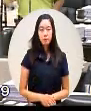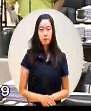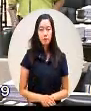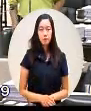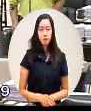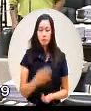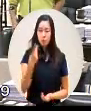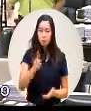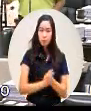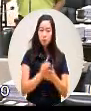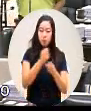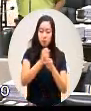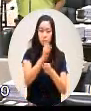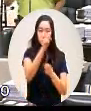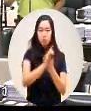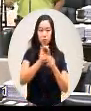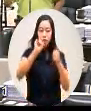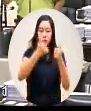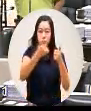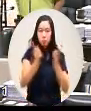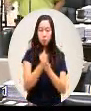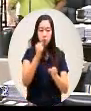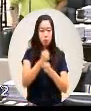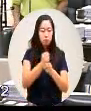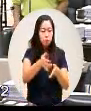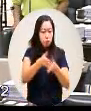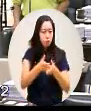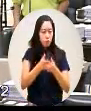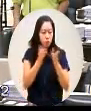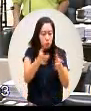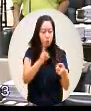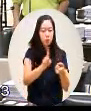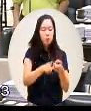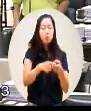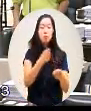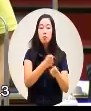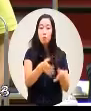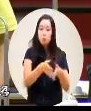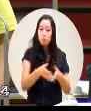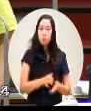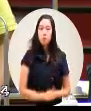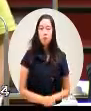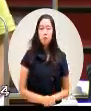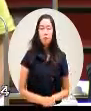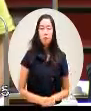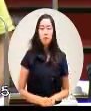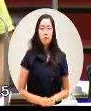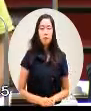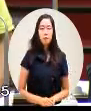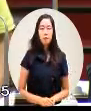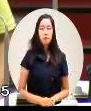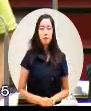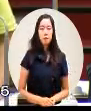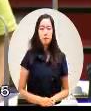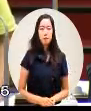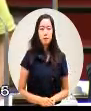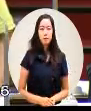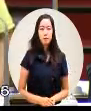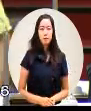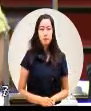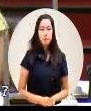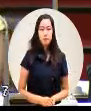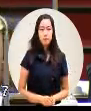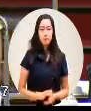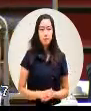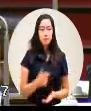做一个议员啊，有所为，有所不为，你知影无？所不